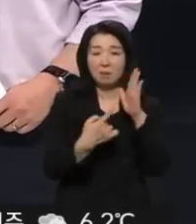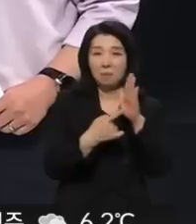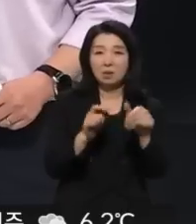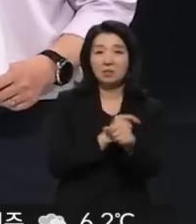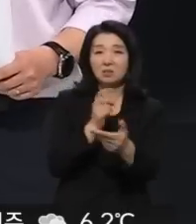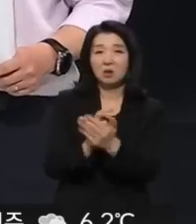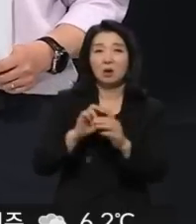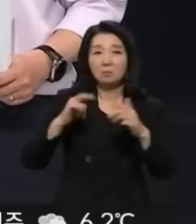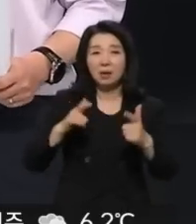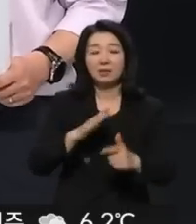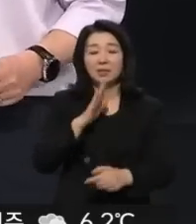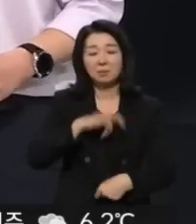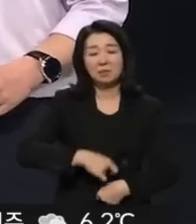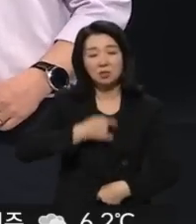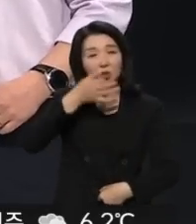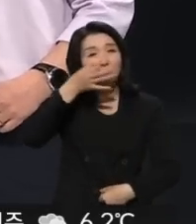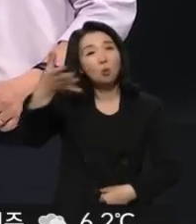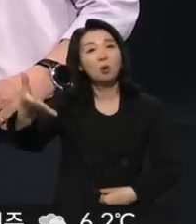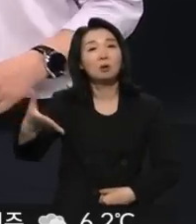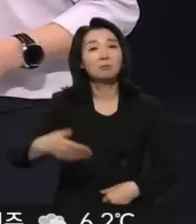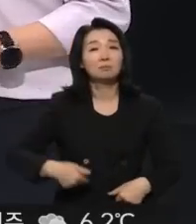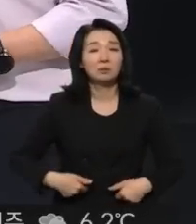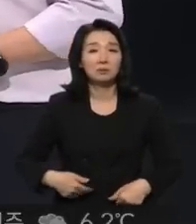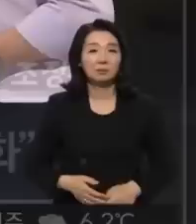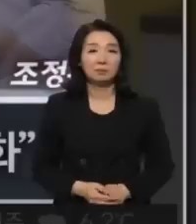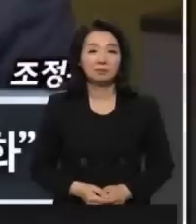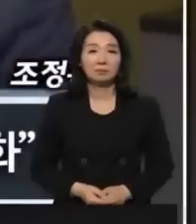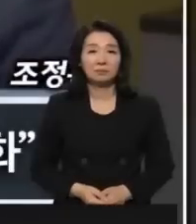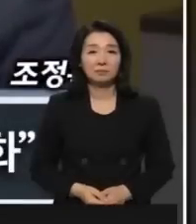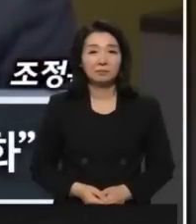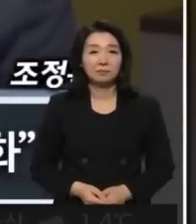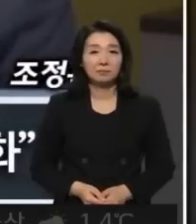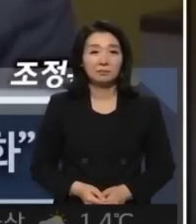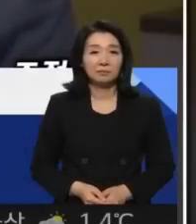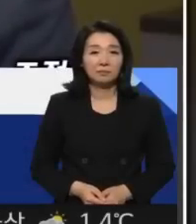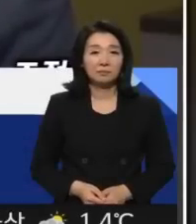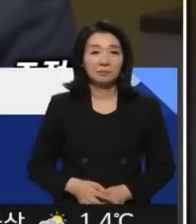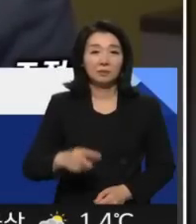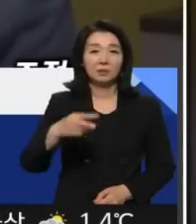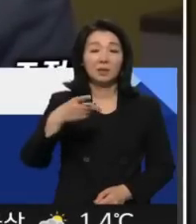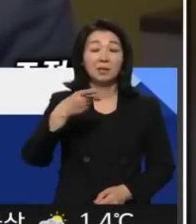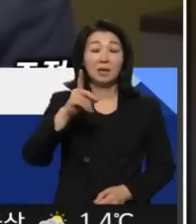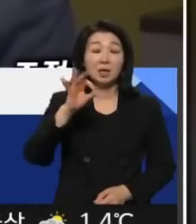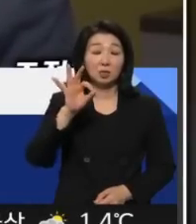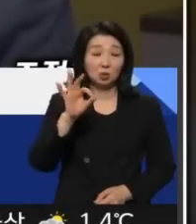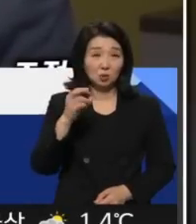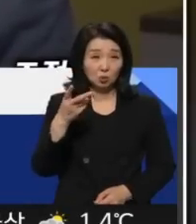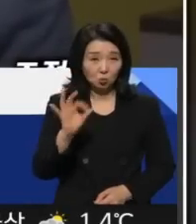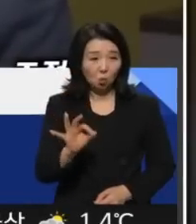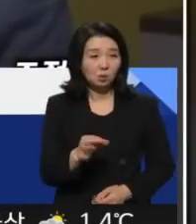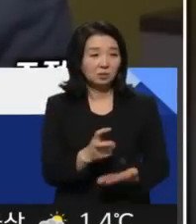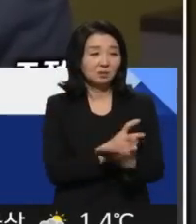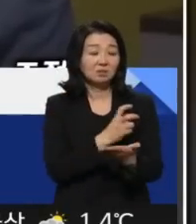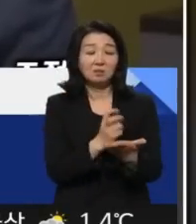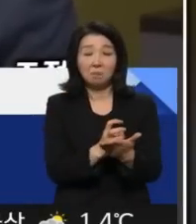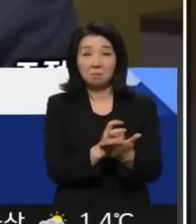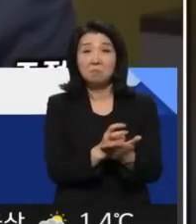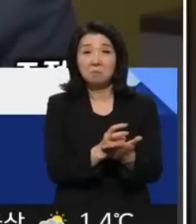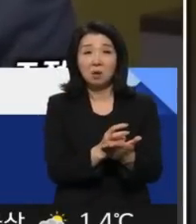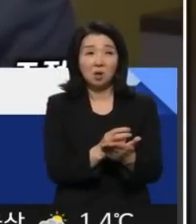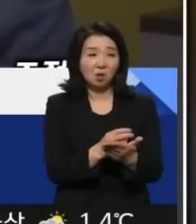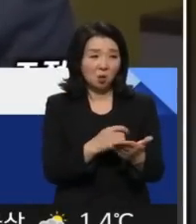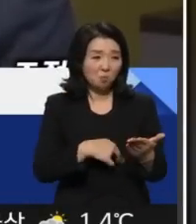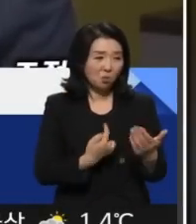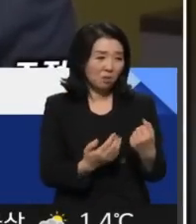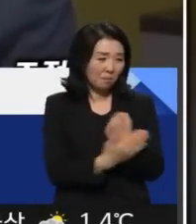아니다. 진정성을 보여달라는 겁니다. 이 대장동 특검이 본인을 방패 마귀 위한